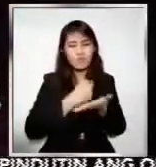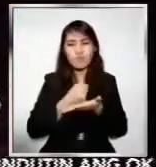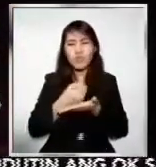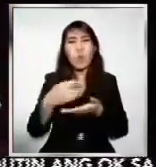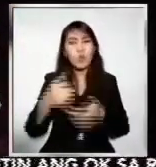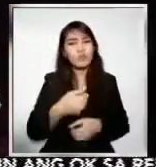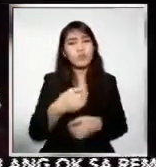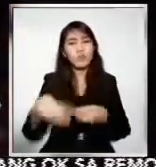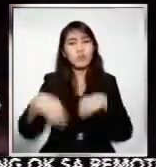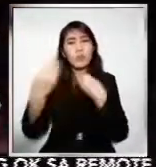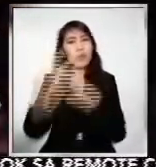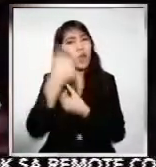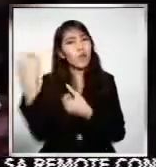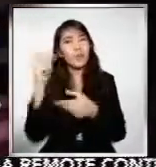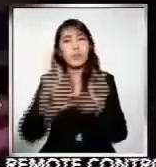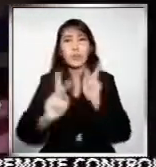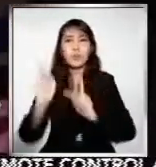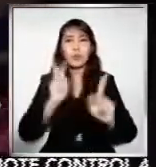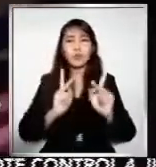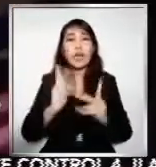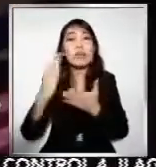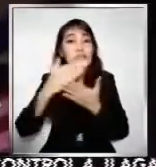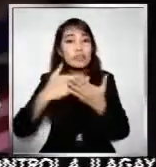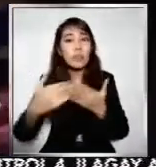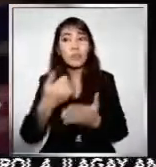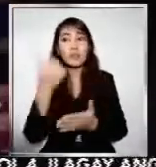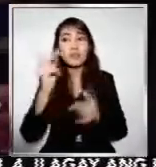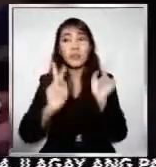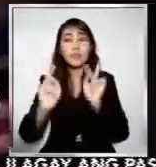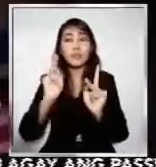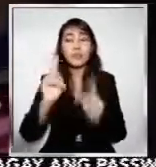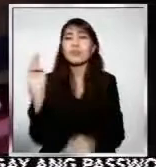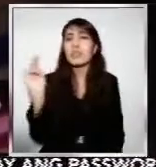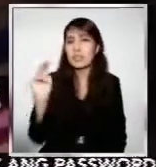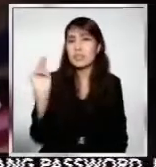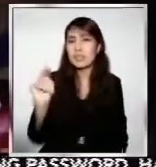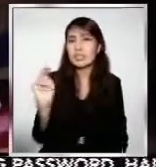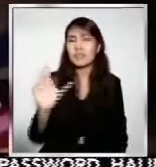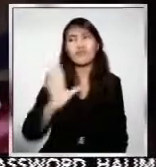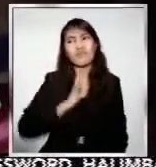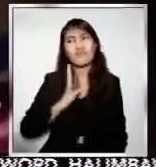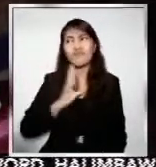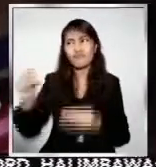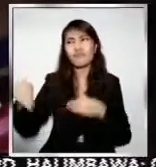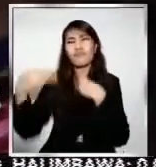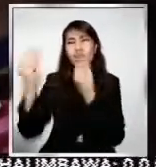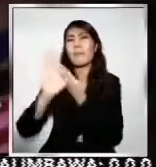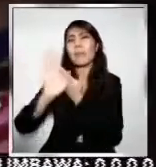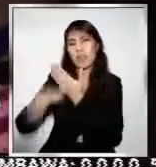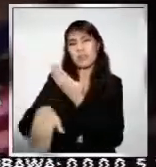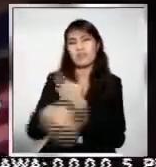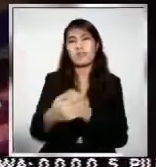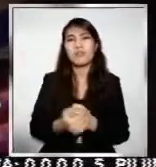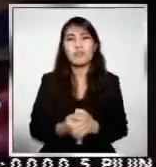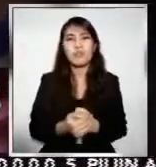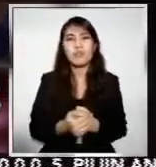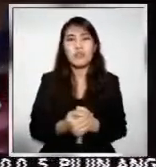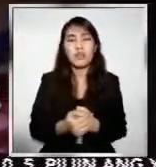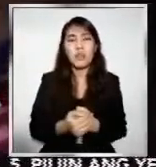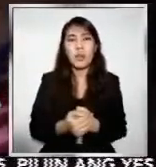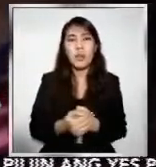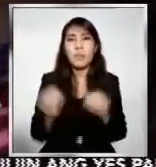kasi nangangailangan na tao. Kaya ko po binabalik. Kasi marami dyan na nangangailangan na umiiyak na